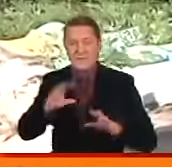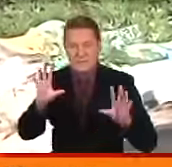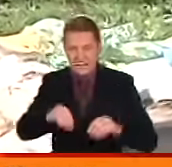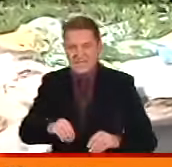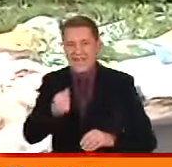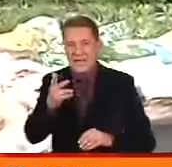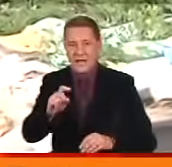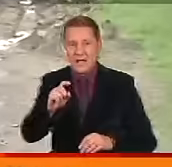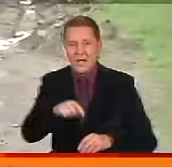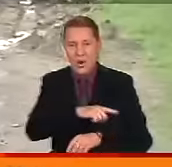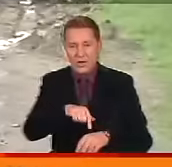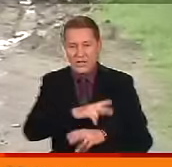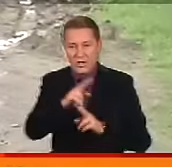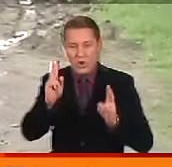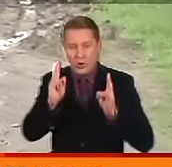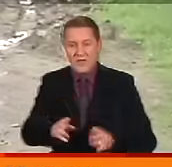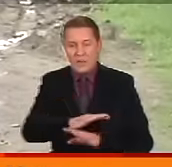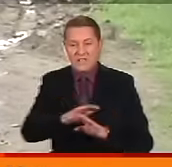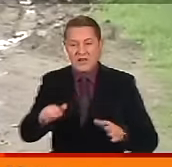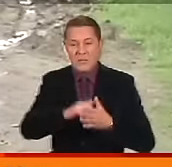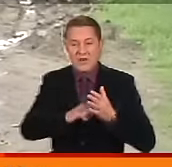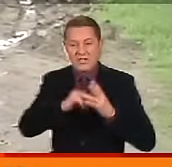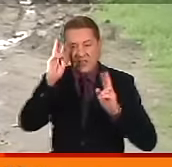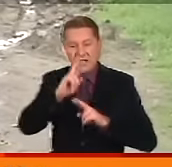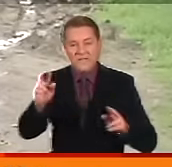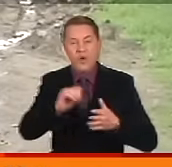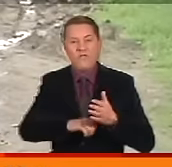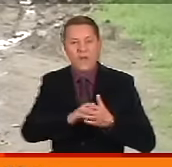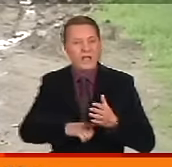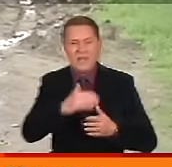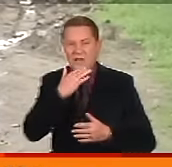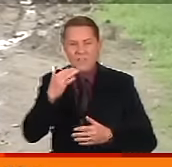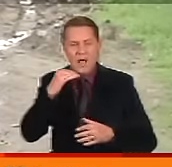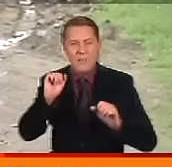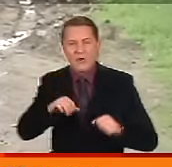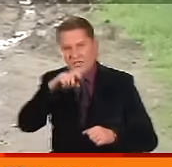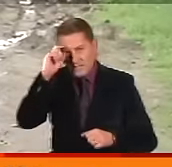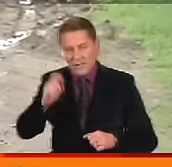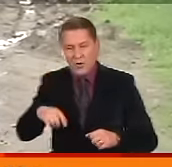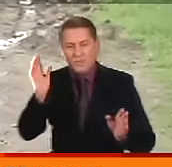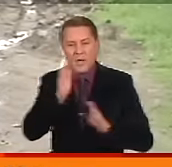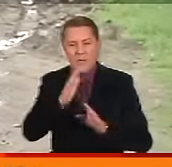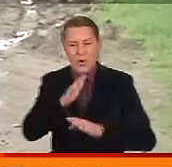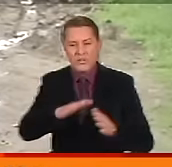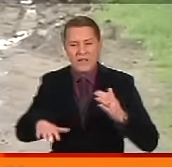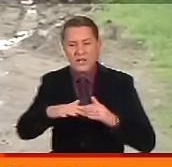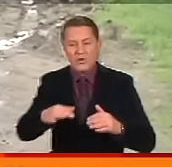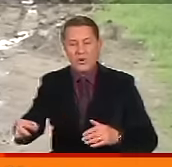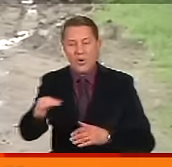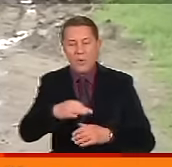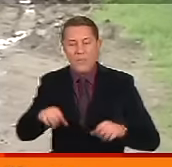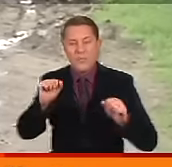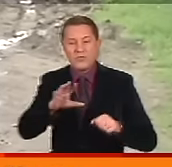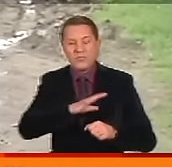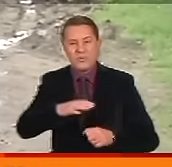ніхто не постраждав. Причини невідомі, факторів може бути багато. Це може бути спекотна погода, яка встановилася на території області. Також це може бути